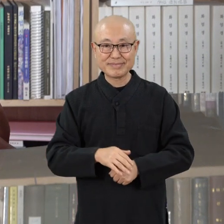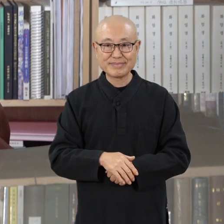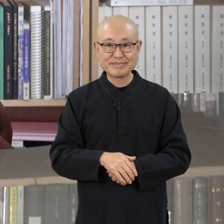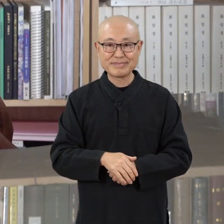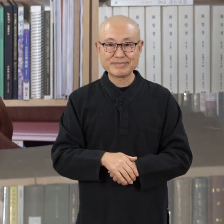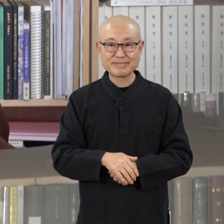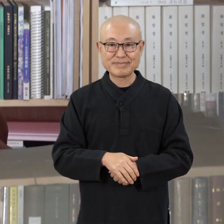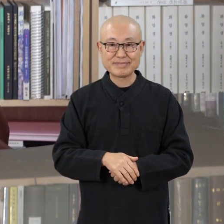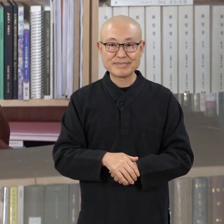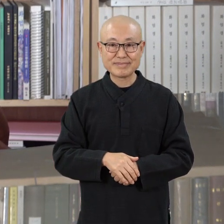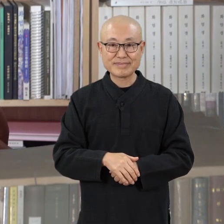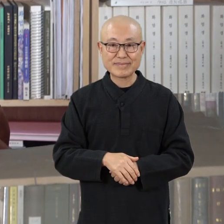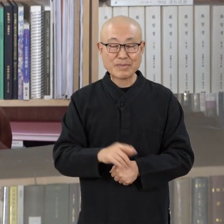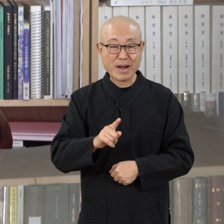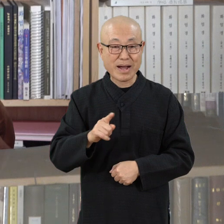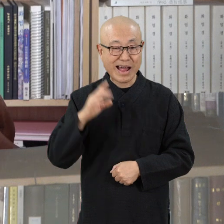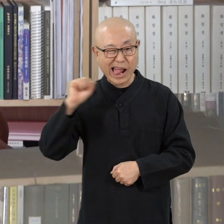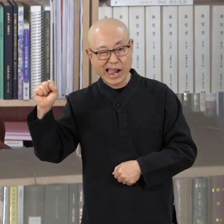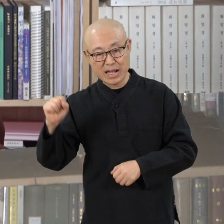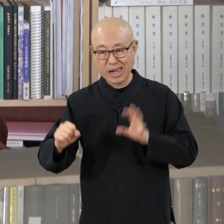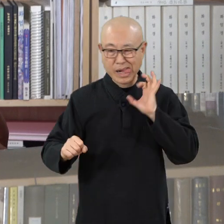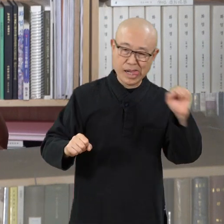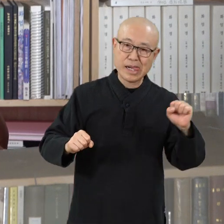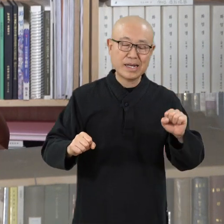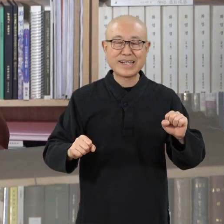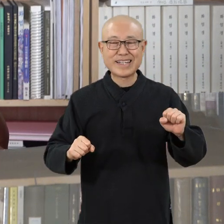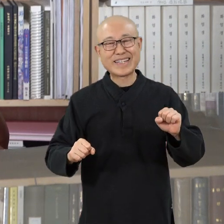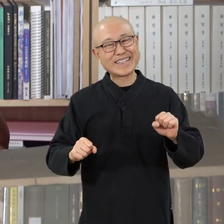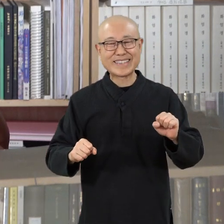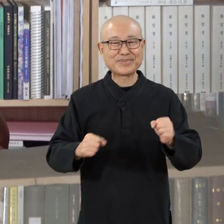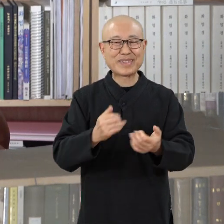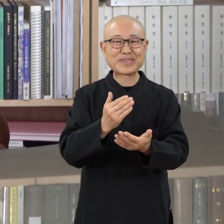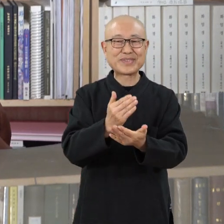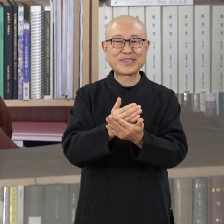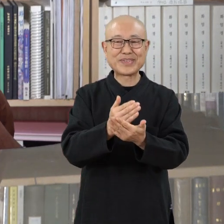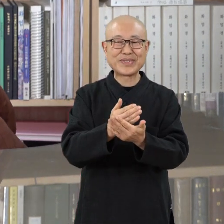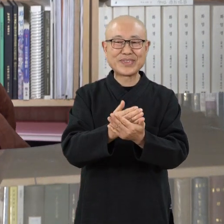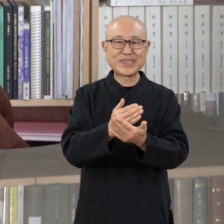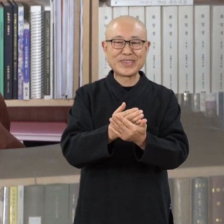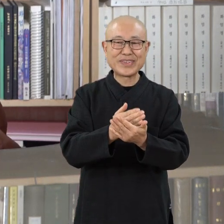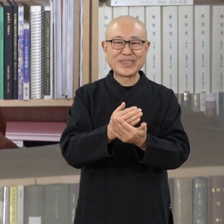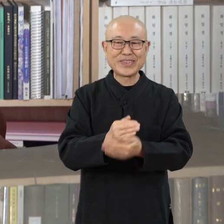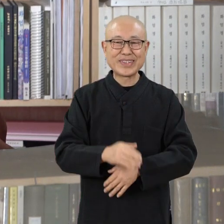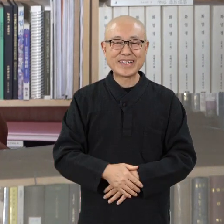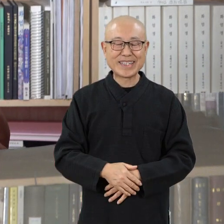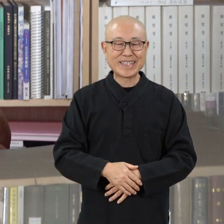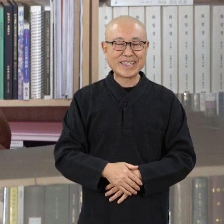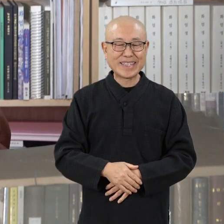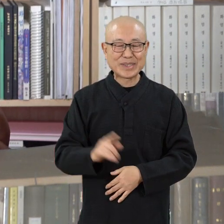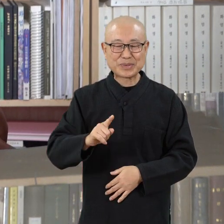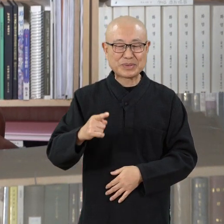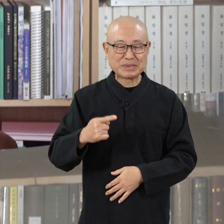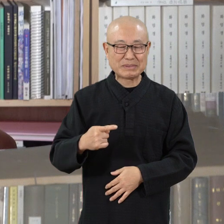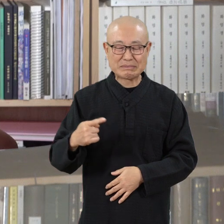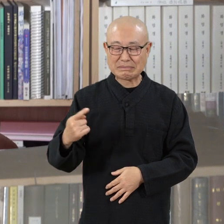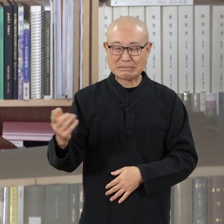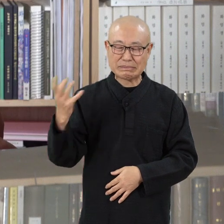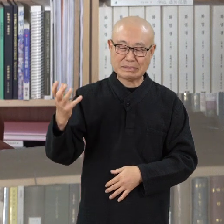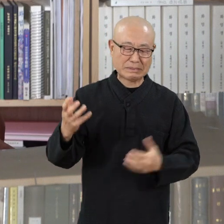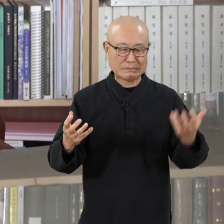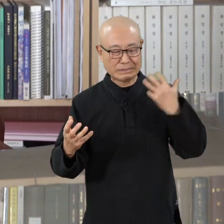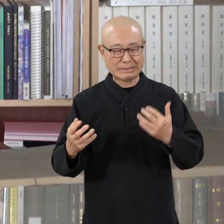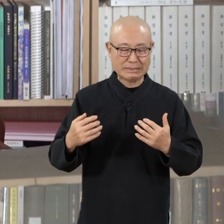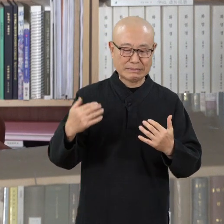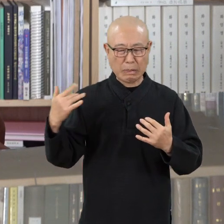어떤 바람에 휘날리듯이 이랬다 저랬다 그래가지고 뭐가 비바람이 닥쳐오면 막